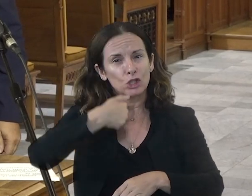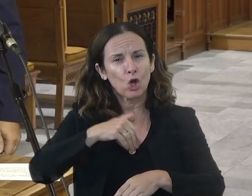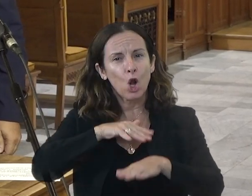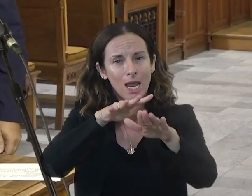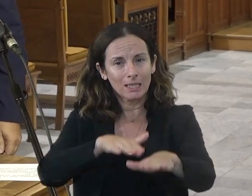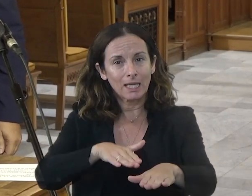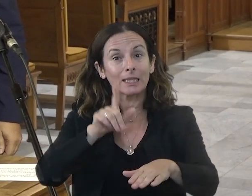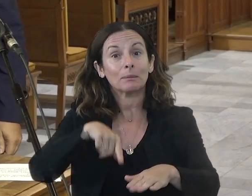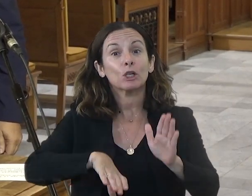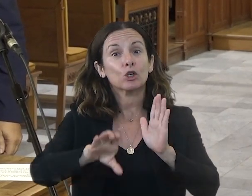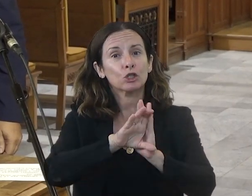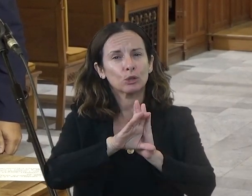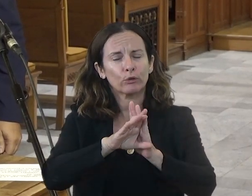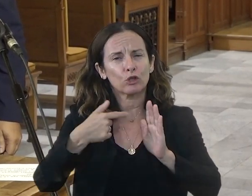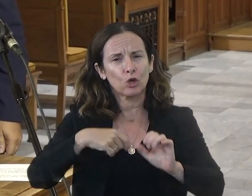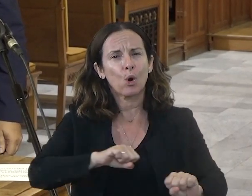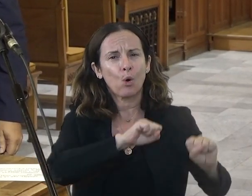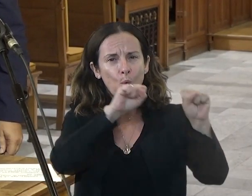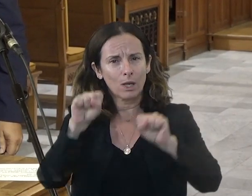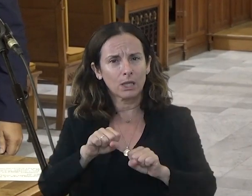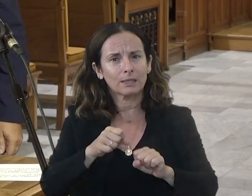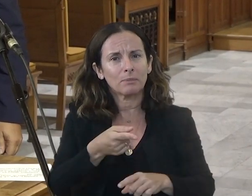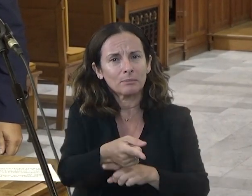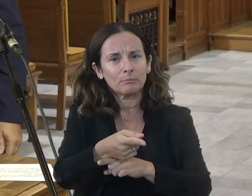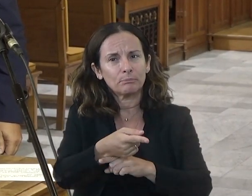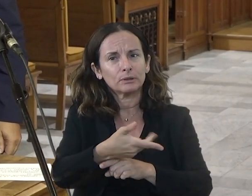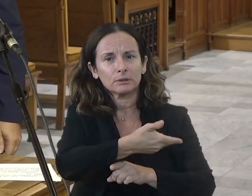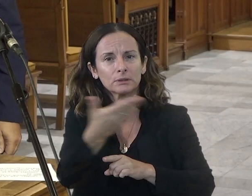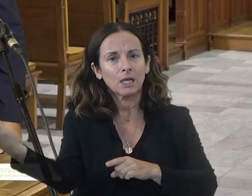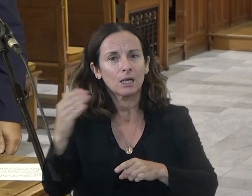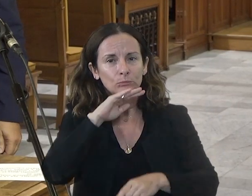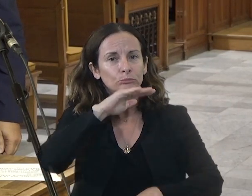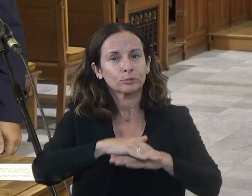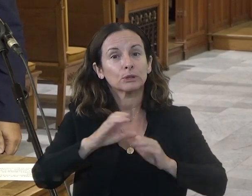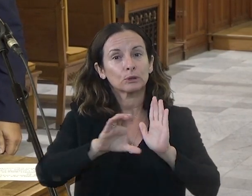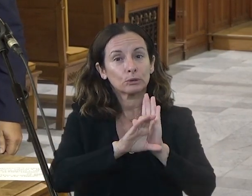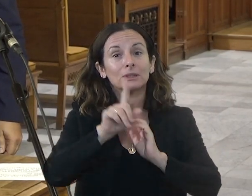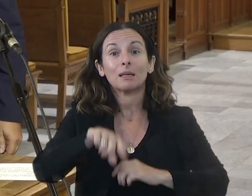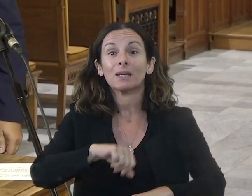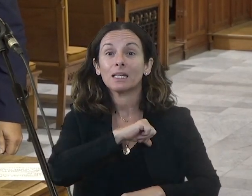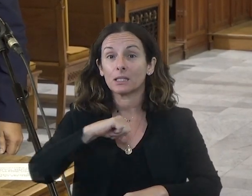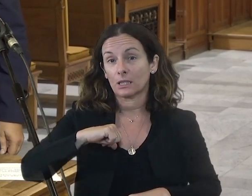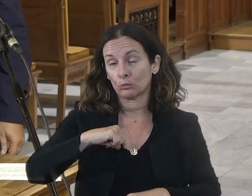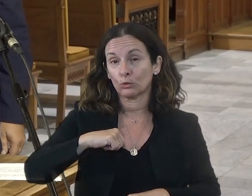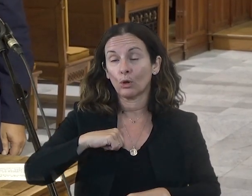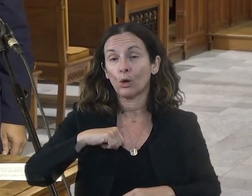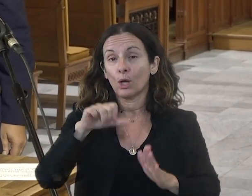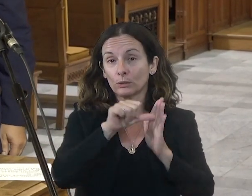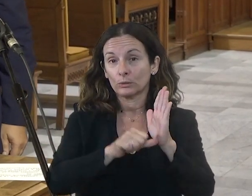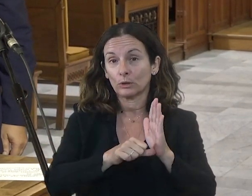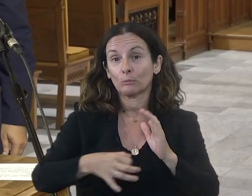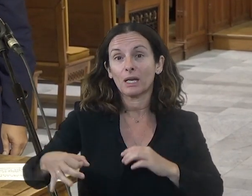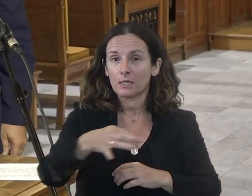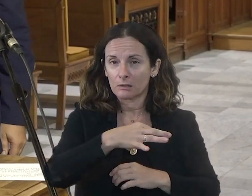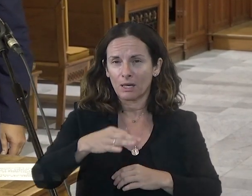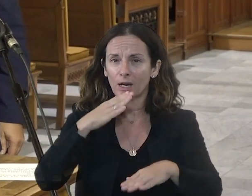Mallorca en lleialtat al rei. Guardar i fer guardar la Constitució com a norma fonamental de l'Estat, així com l'Estatut d'Autonomia